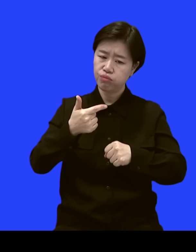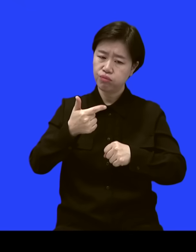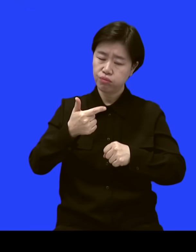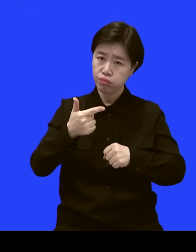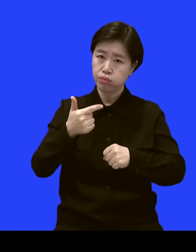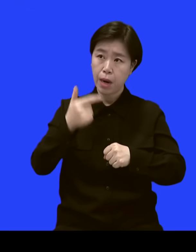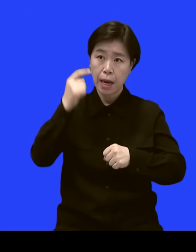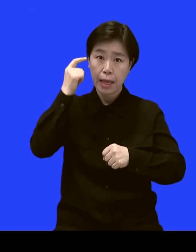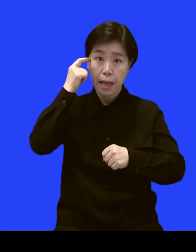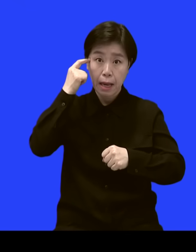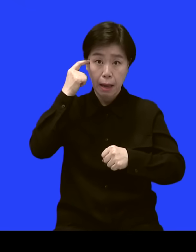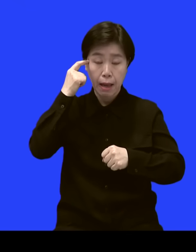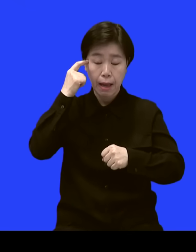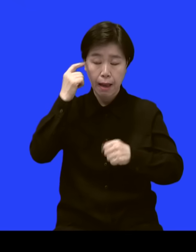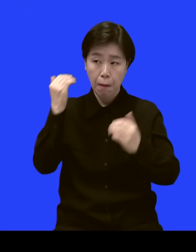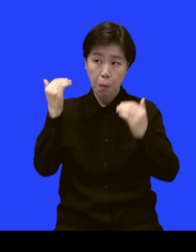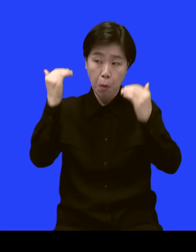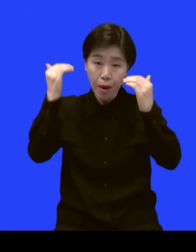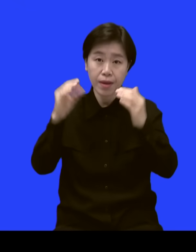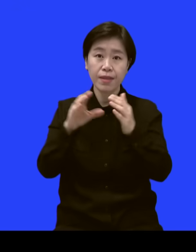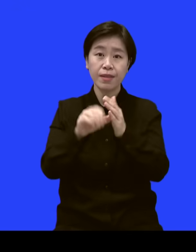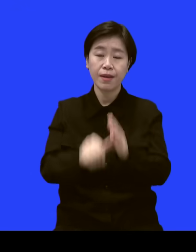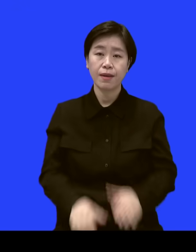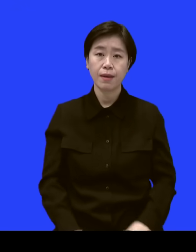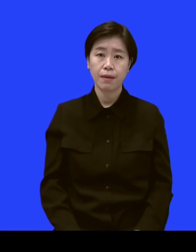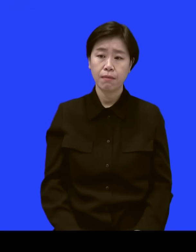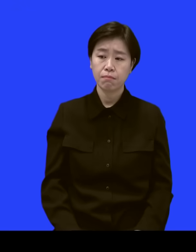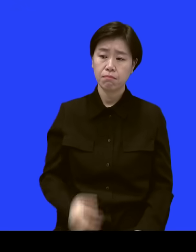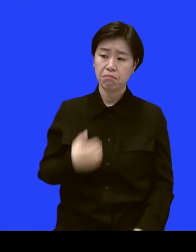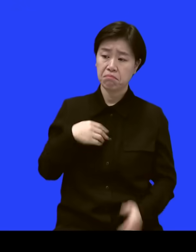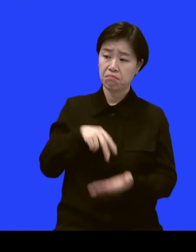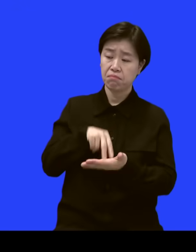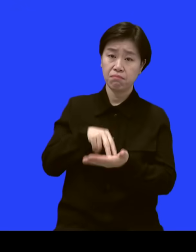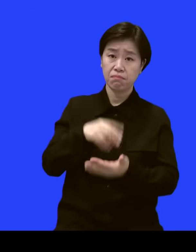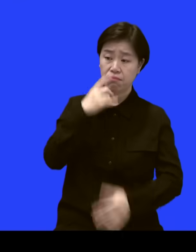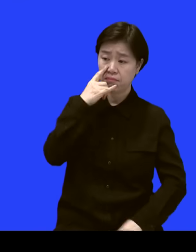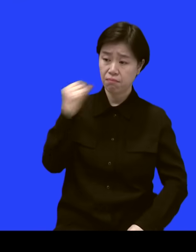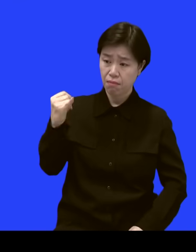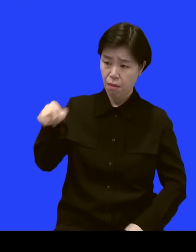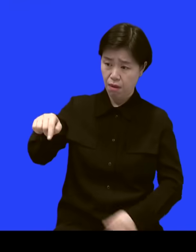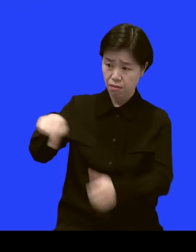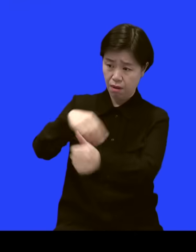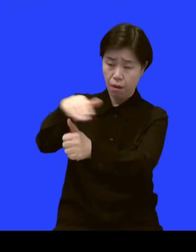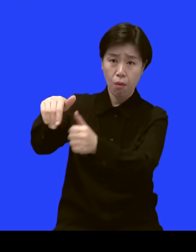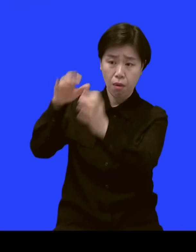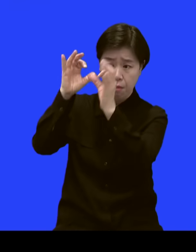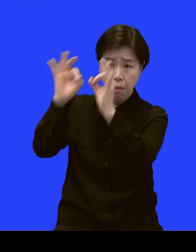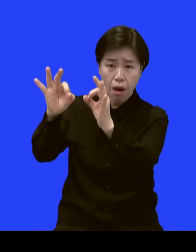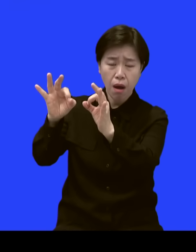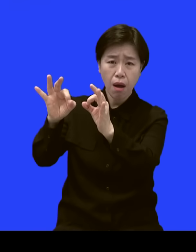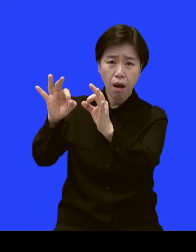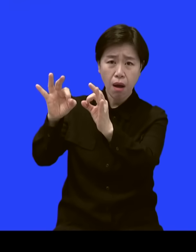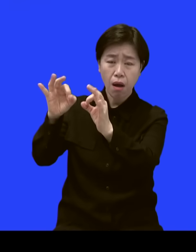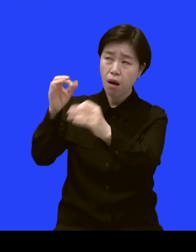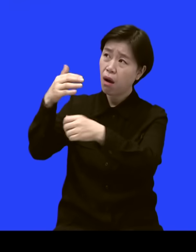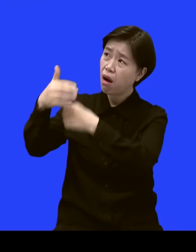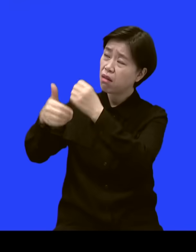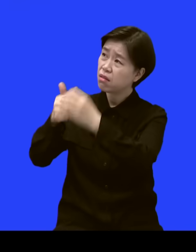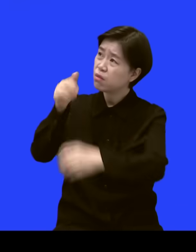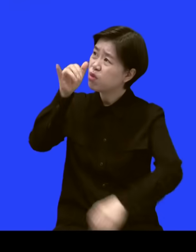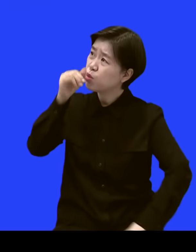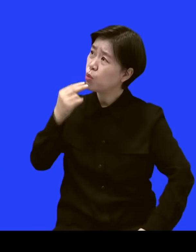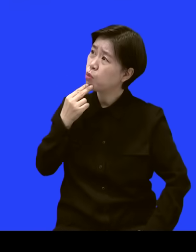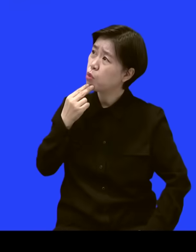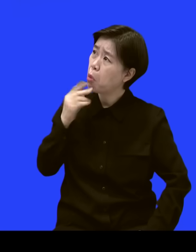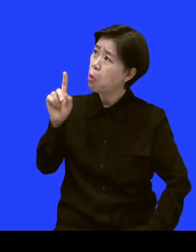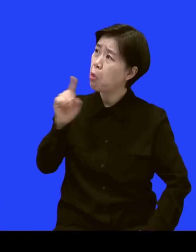이렇게 사리 분별을 하기 시작하면서 엄마의 상황을 보니까 하나님 정말 계신가? 이런 생각이 드는